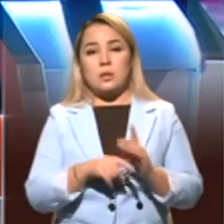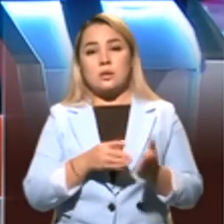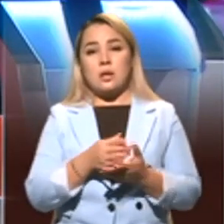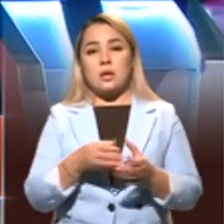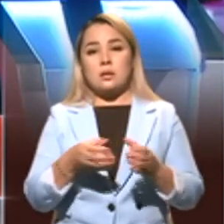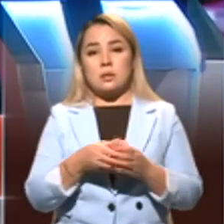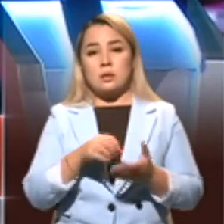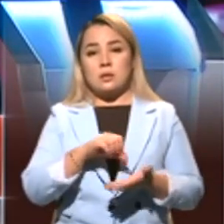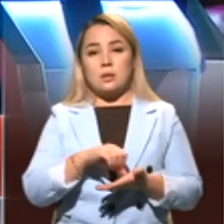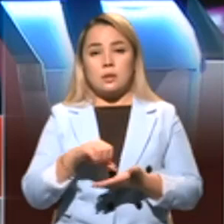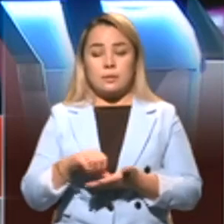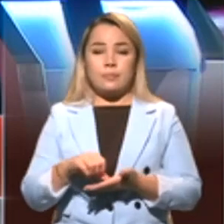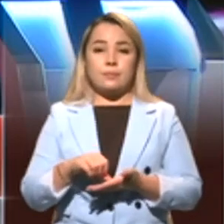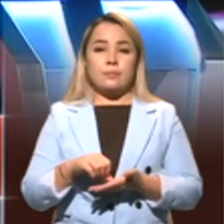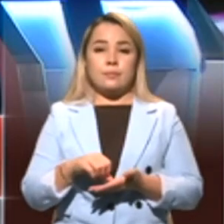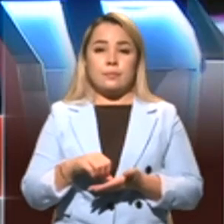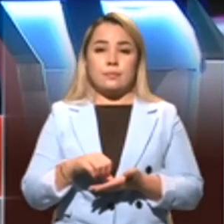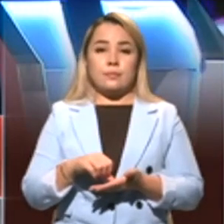саяси